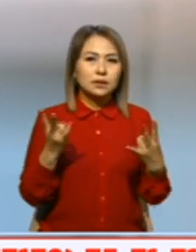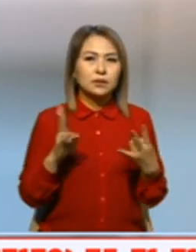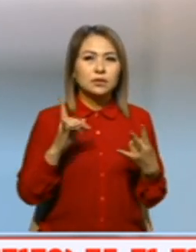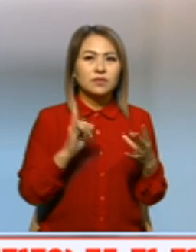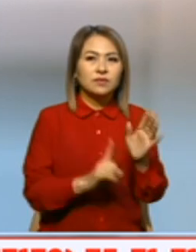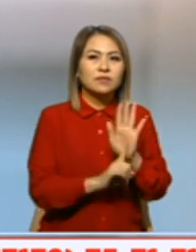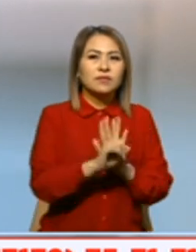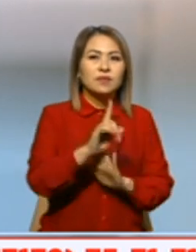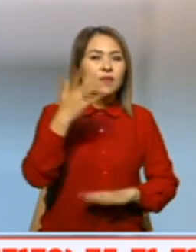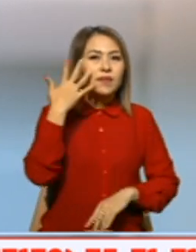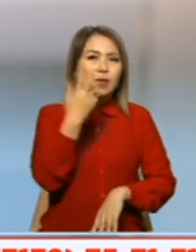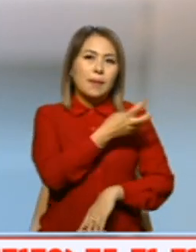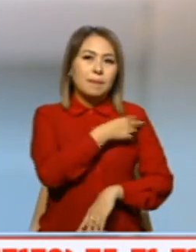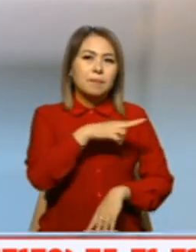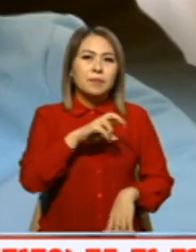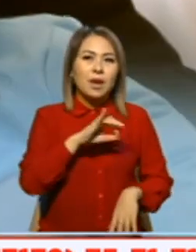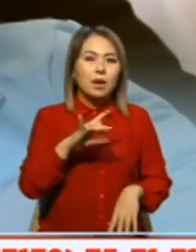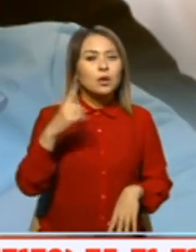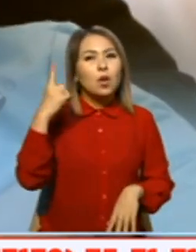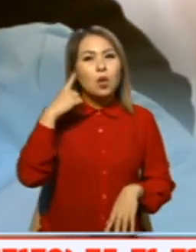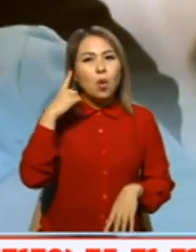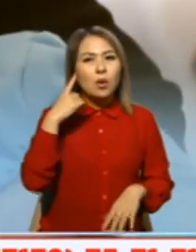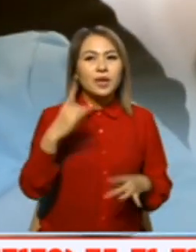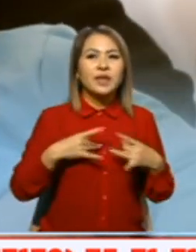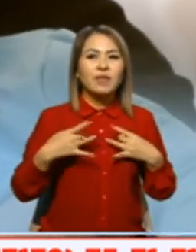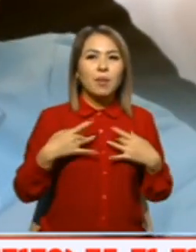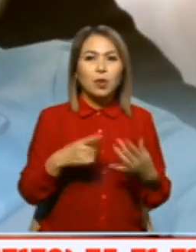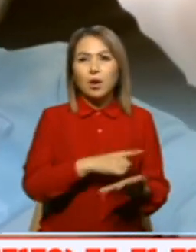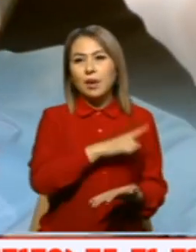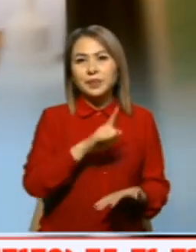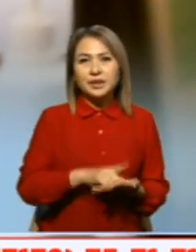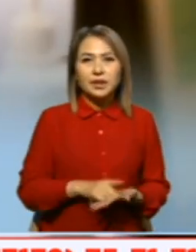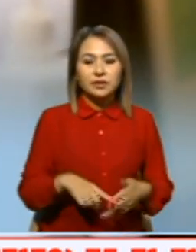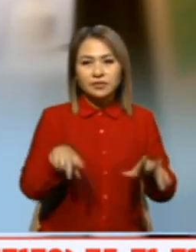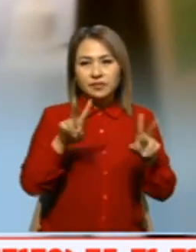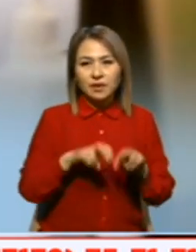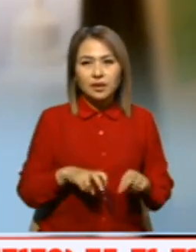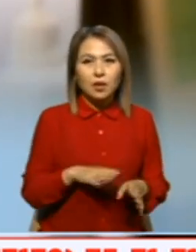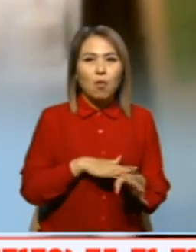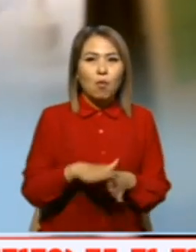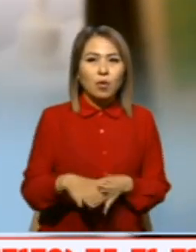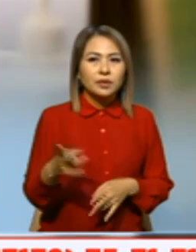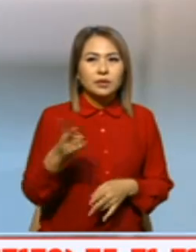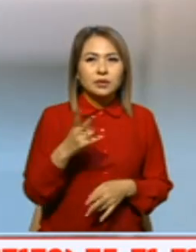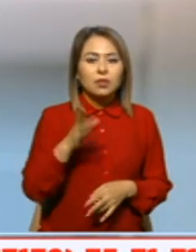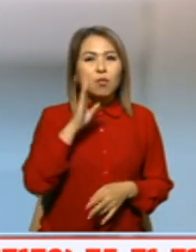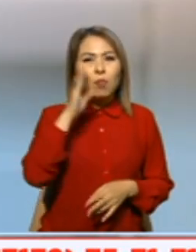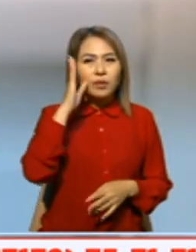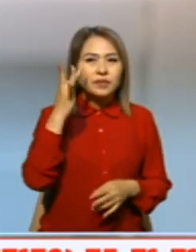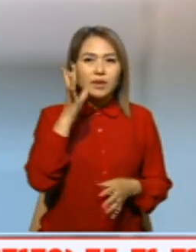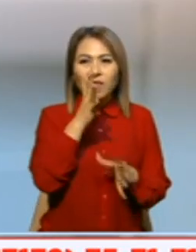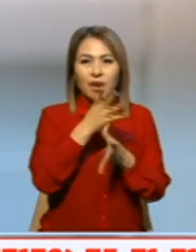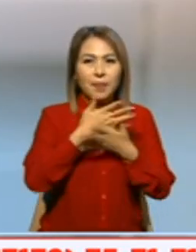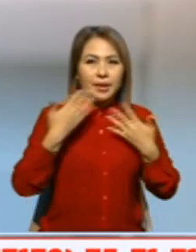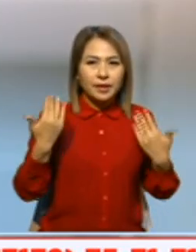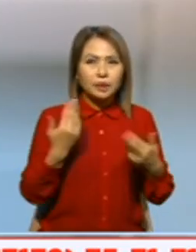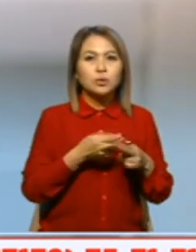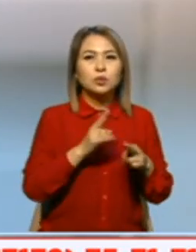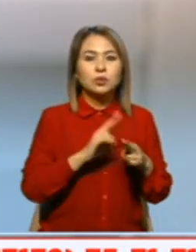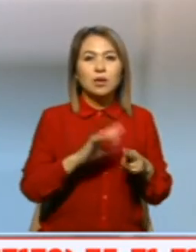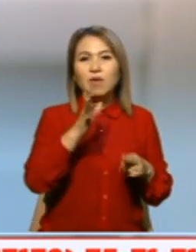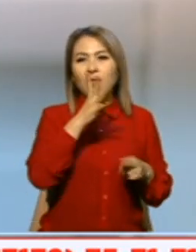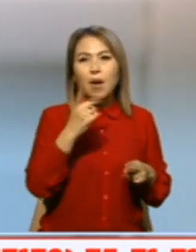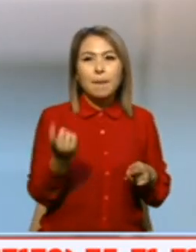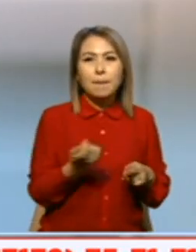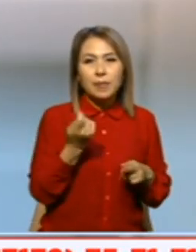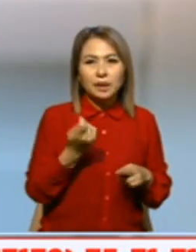бастапқыда педиатр, дәрігер, лор және невропатолог мамандардың қабылдауынан өтеді. Мұндай тексеруге көп ата-аналар уақыты болмағандықтан немесе